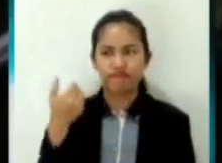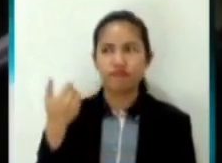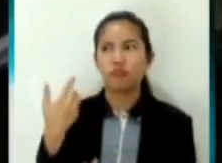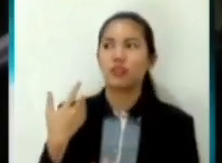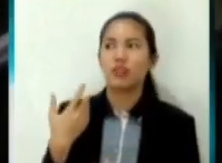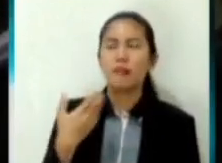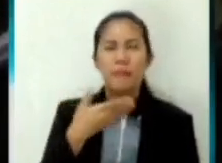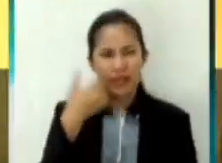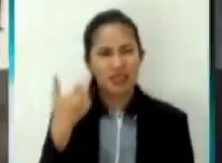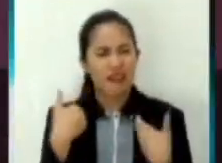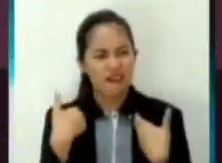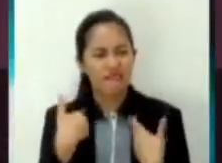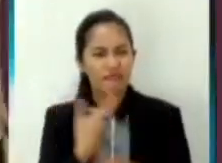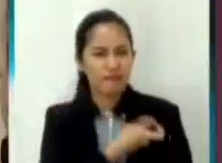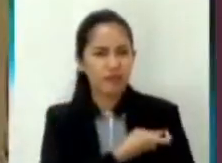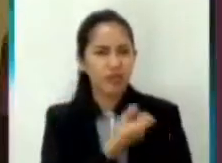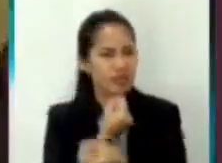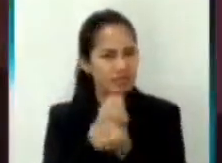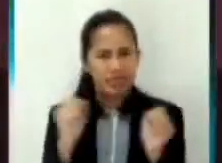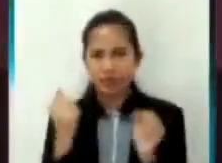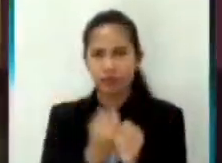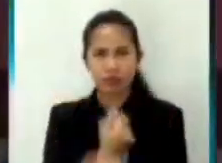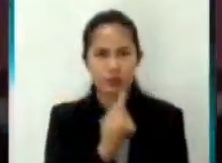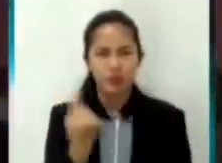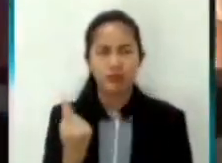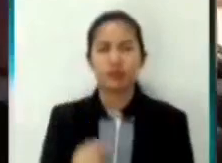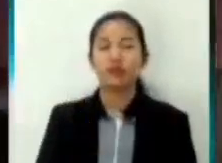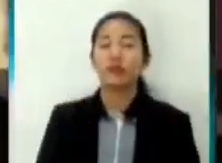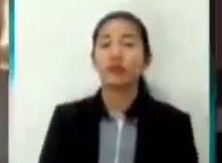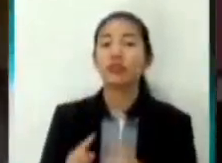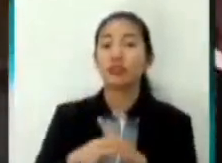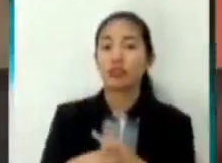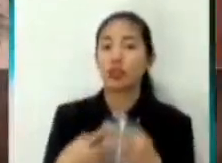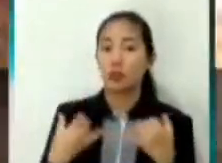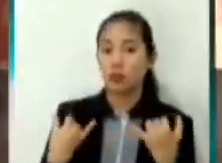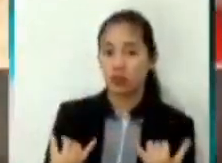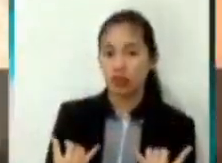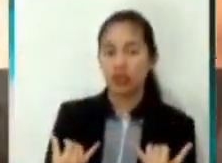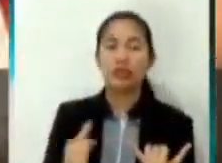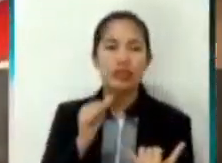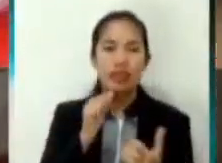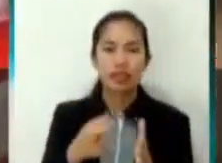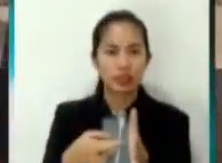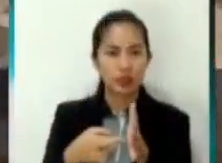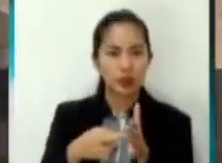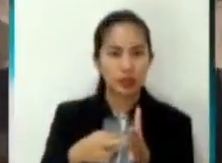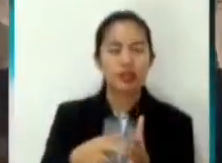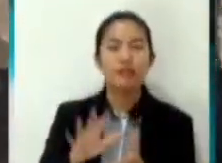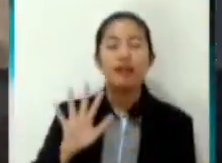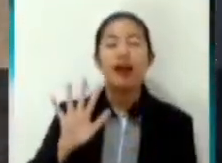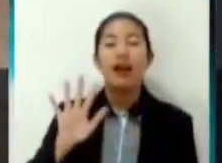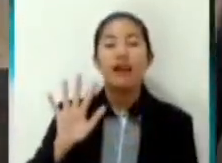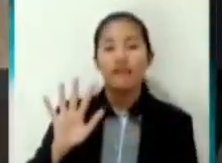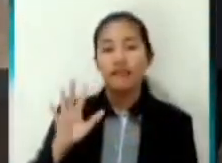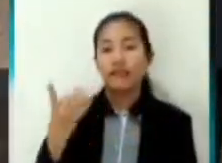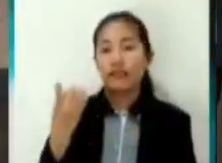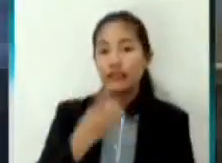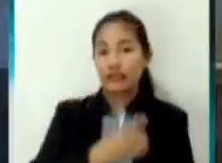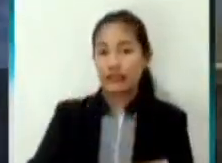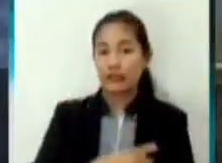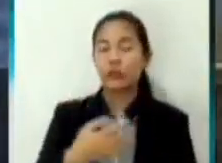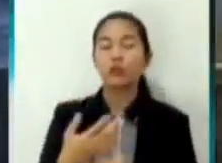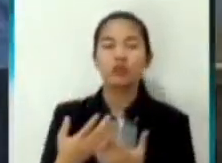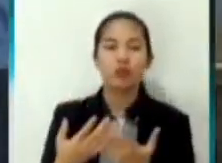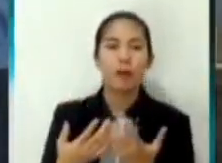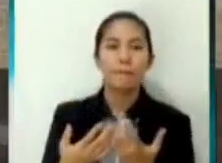mga pasahero. Simula rin ngayong araw, hindi na required ang 5-day mandatory quarantine para sa mga pauwing OFW at